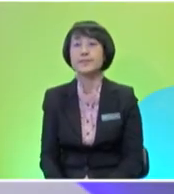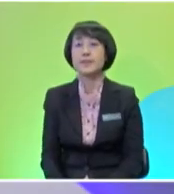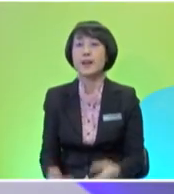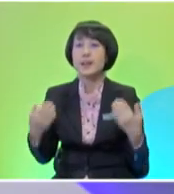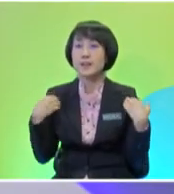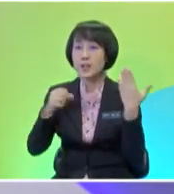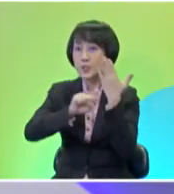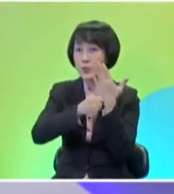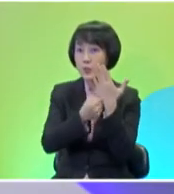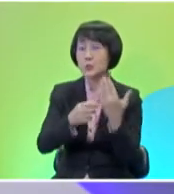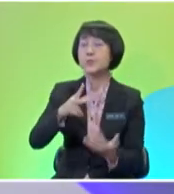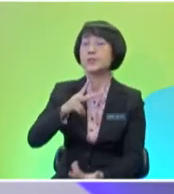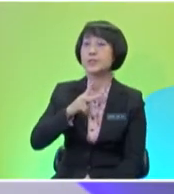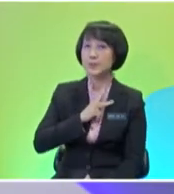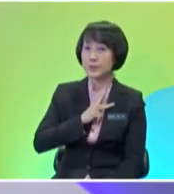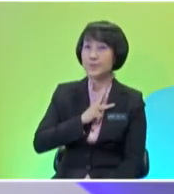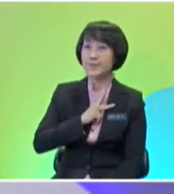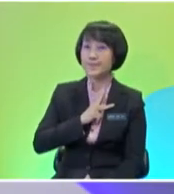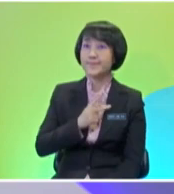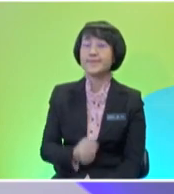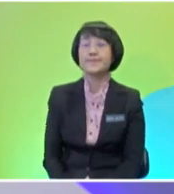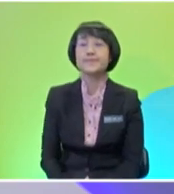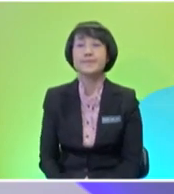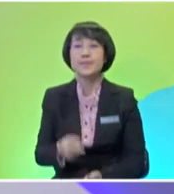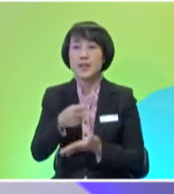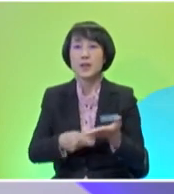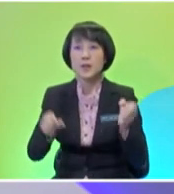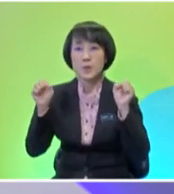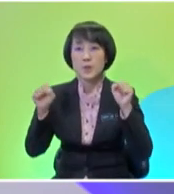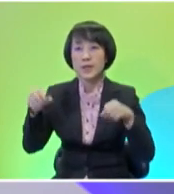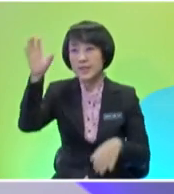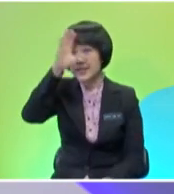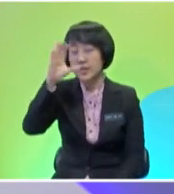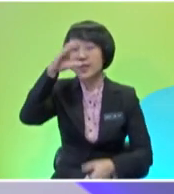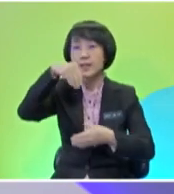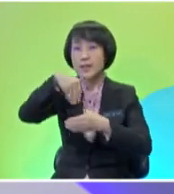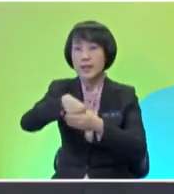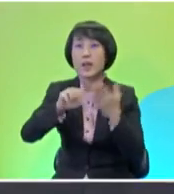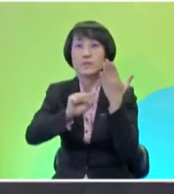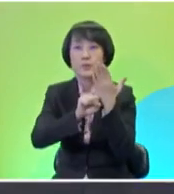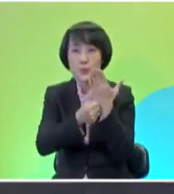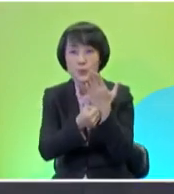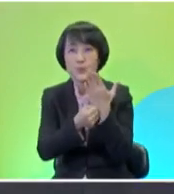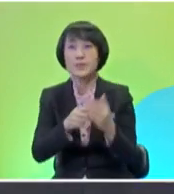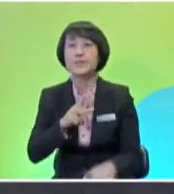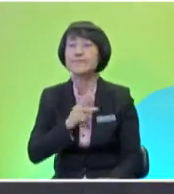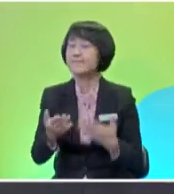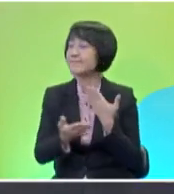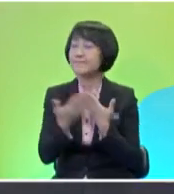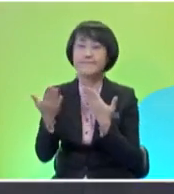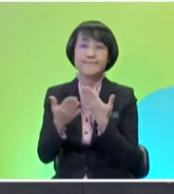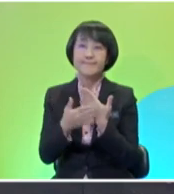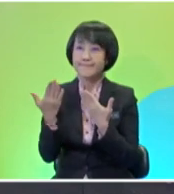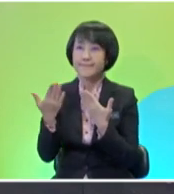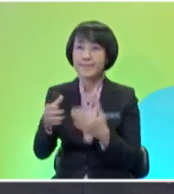Okey, daripada Kementerian Pendidikan Malaysia. Okey, apa-apa saja kita boleh cari sumber di dalam sumberku. Betul. Mudah saja Irfan. Mudah sahaja